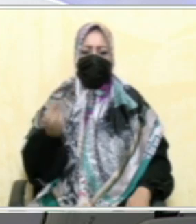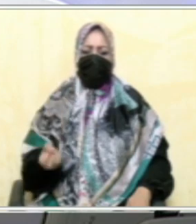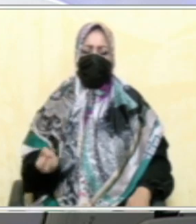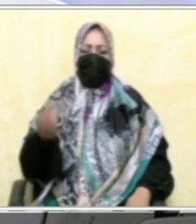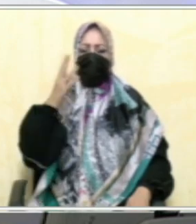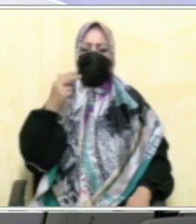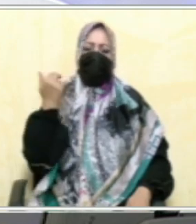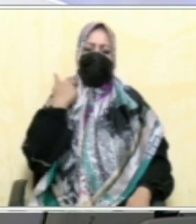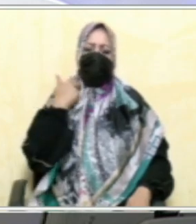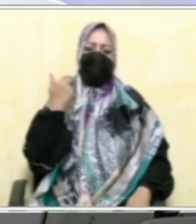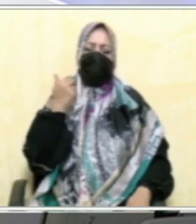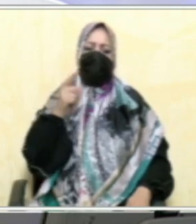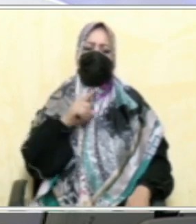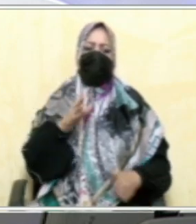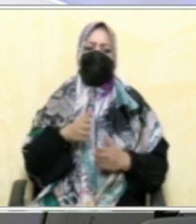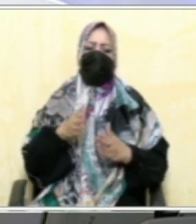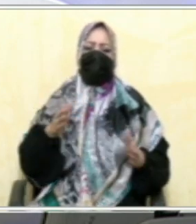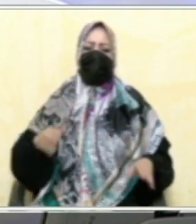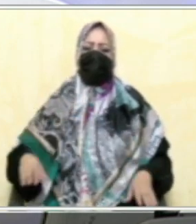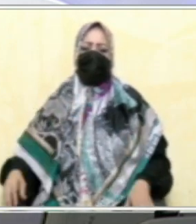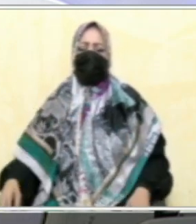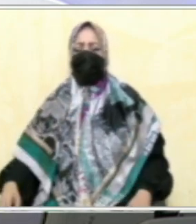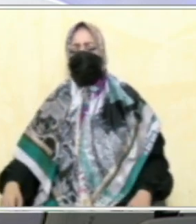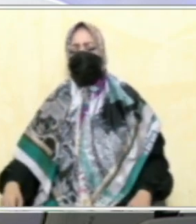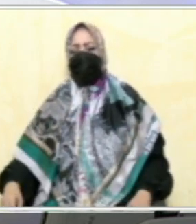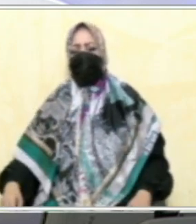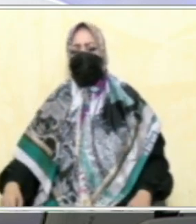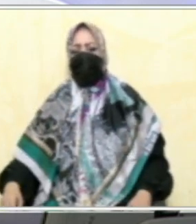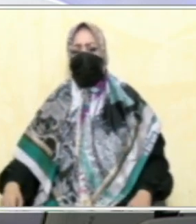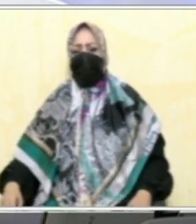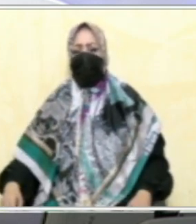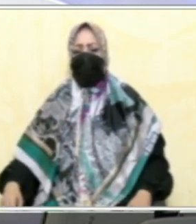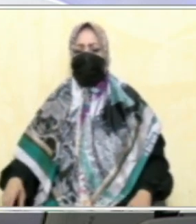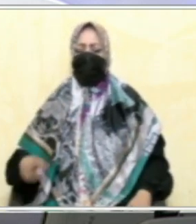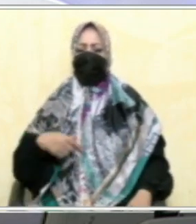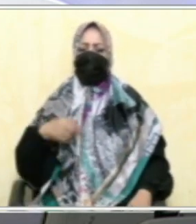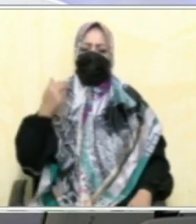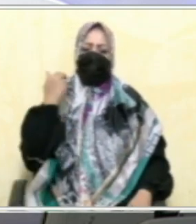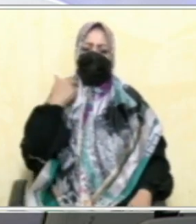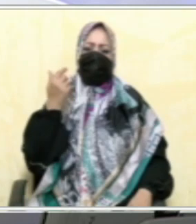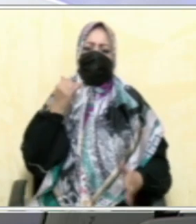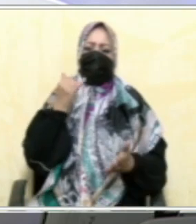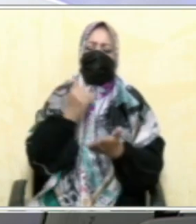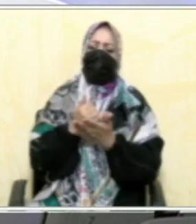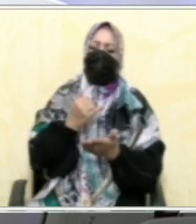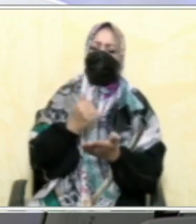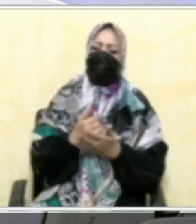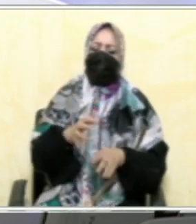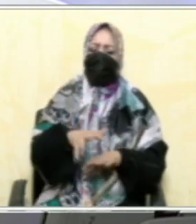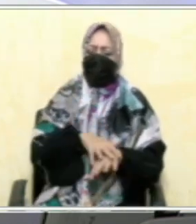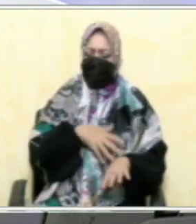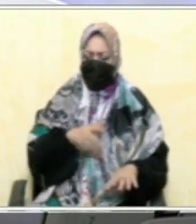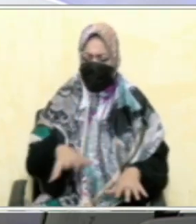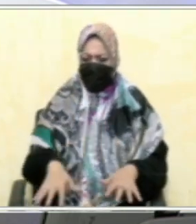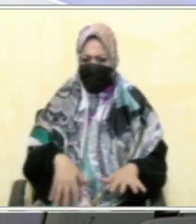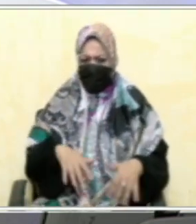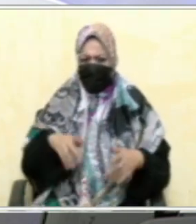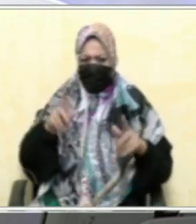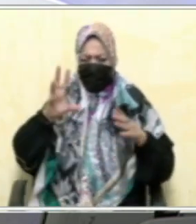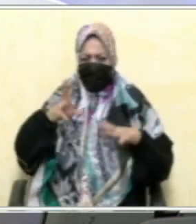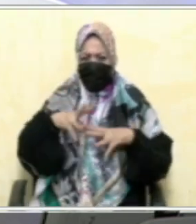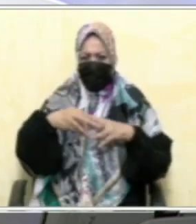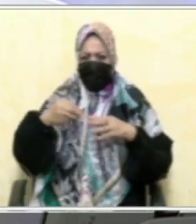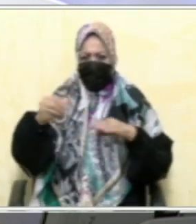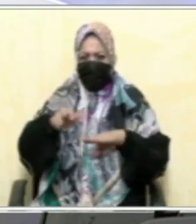من غير شخشيت، وين لقيتيه الكلام هذا؟ هذا كله من الخرافات ومن الأشياء. لو قالت لا تصلي من غير جورب أو من غير